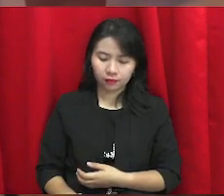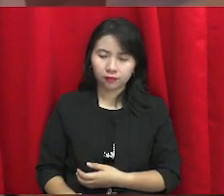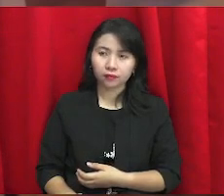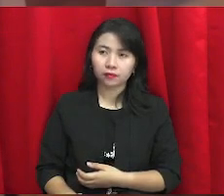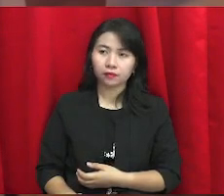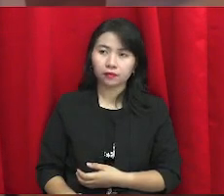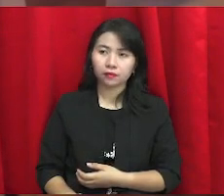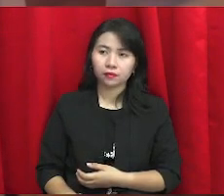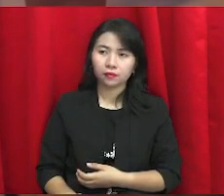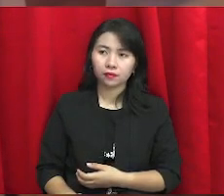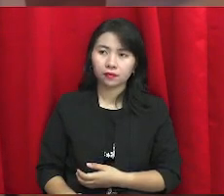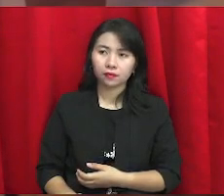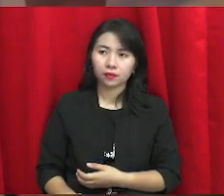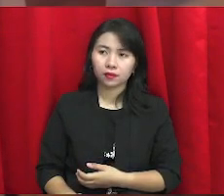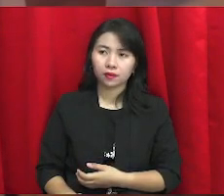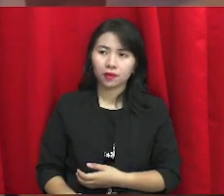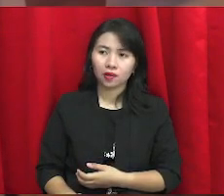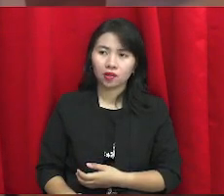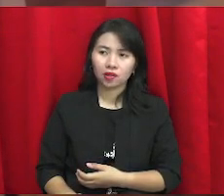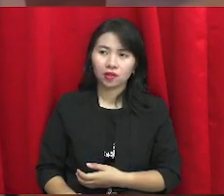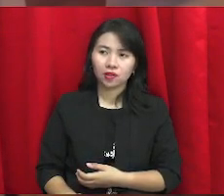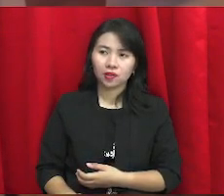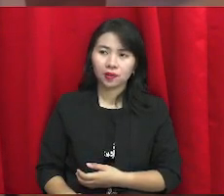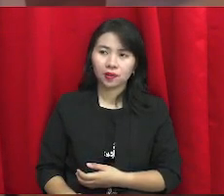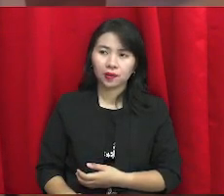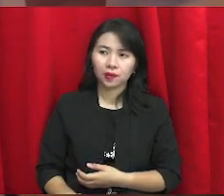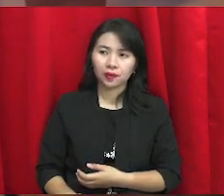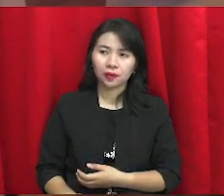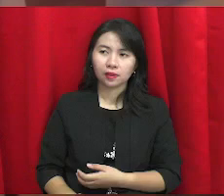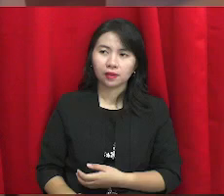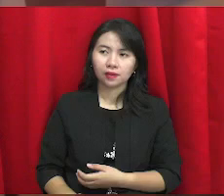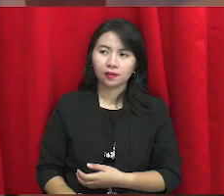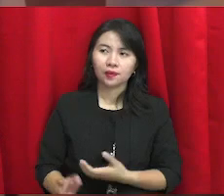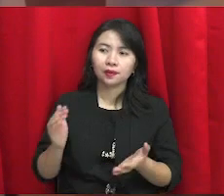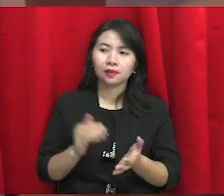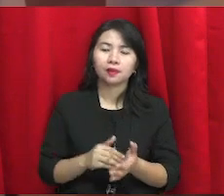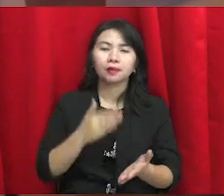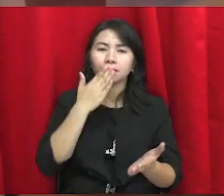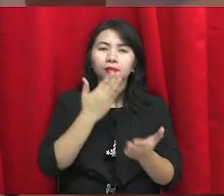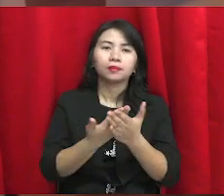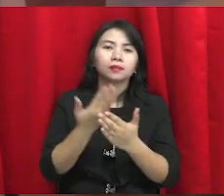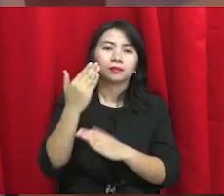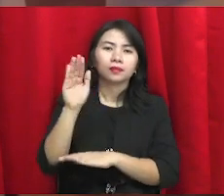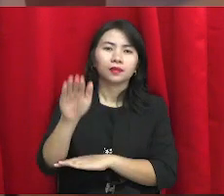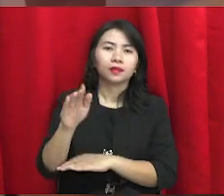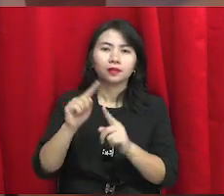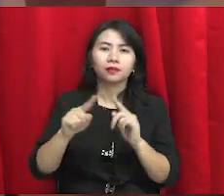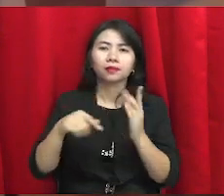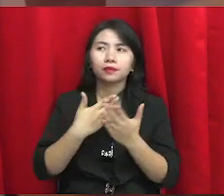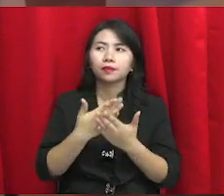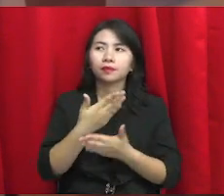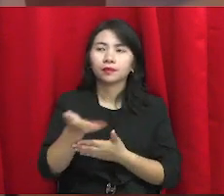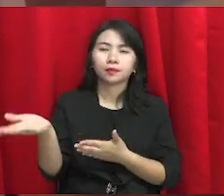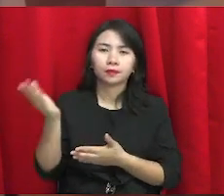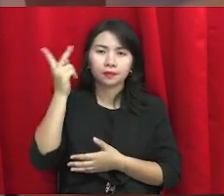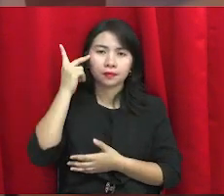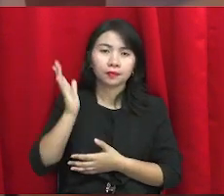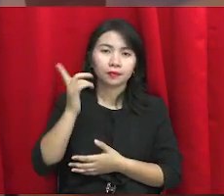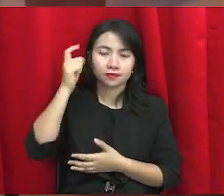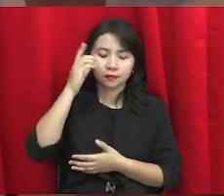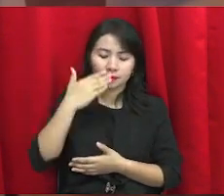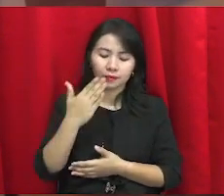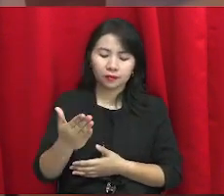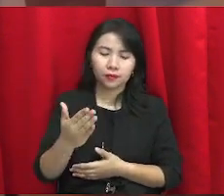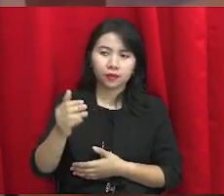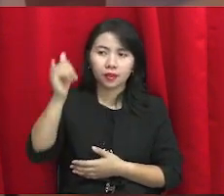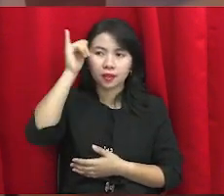Hinuli talaga si Master. Hello, magandang hapon po ulit. And Pastor, maraming salamat po. Kahapon,